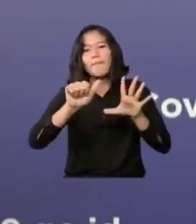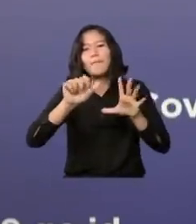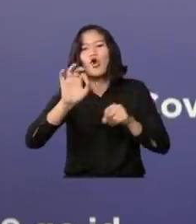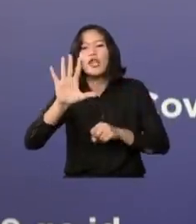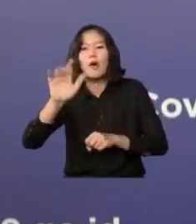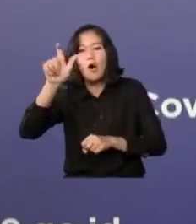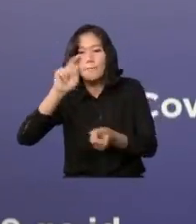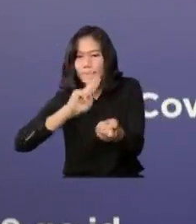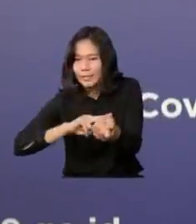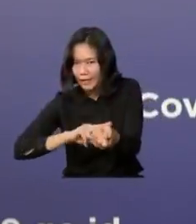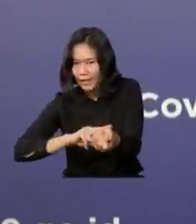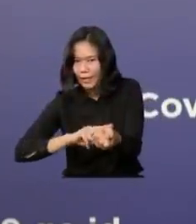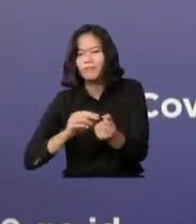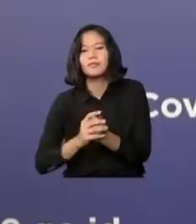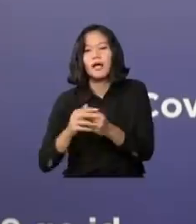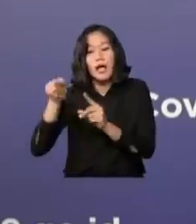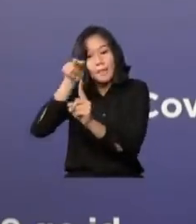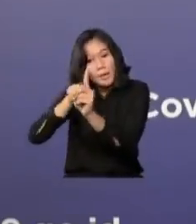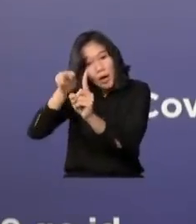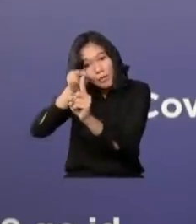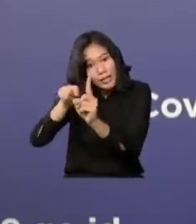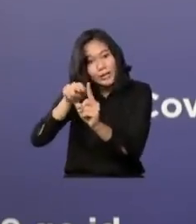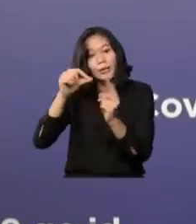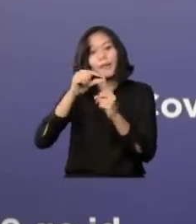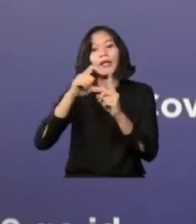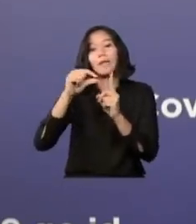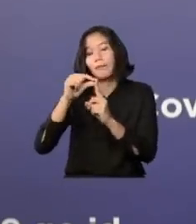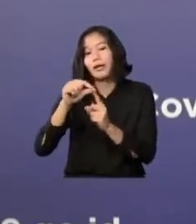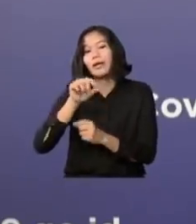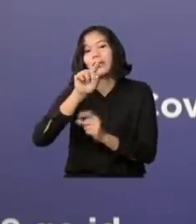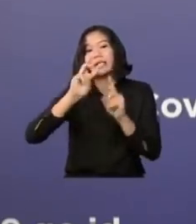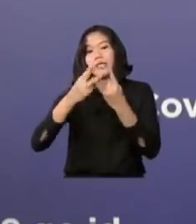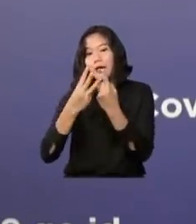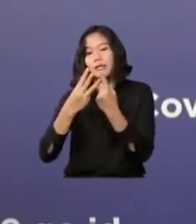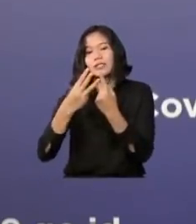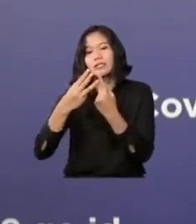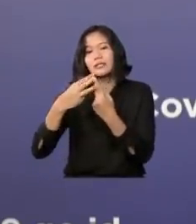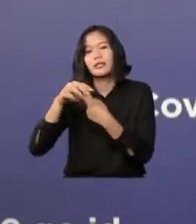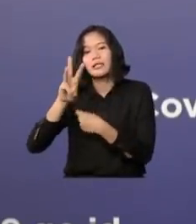41.605 orang dan pengawasan terhadap PDP sebanyak